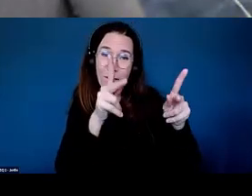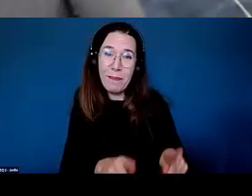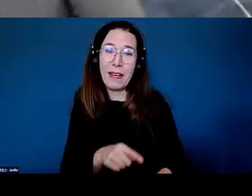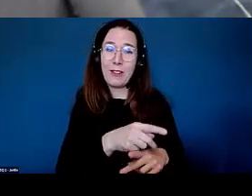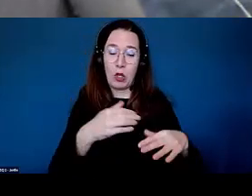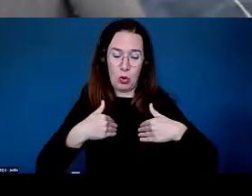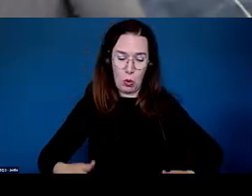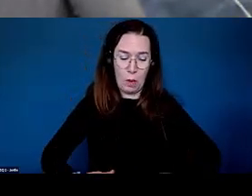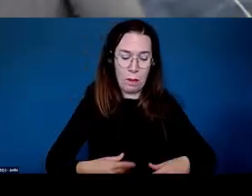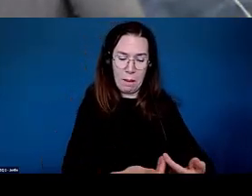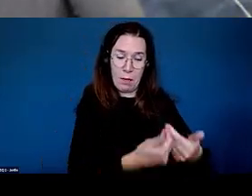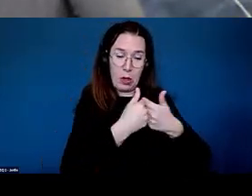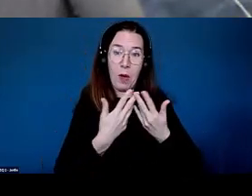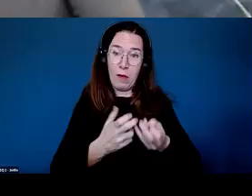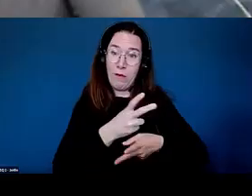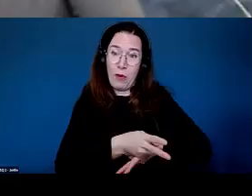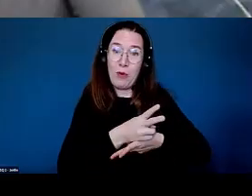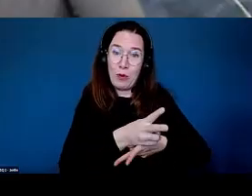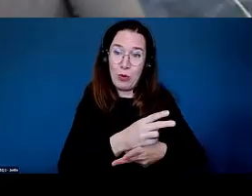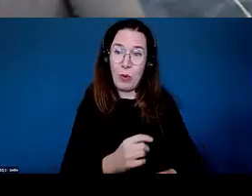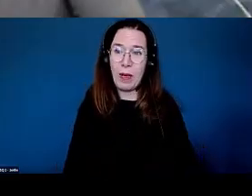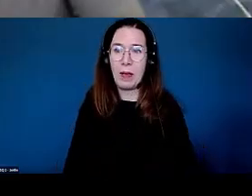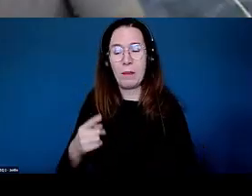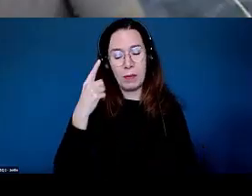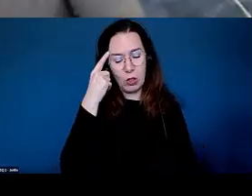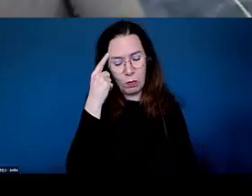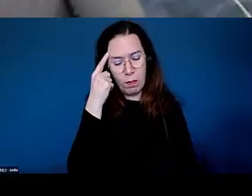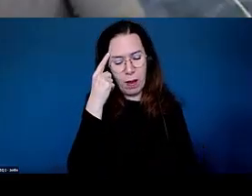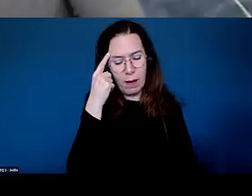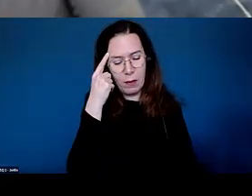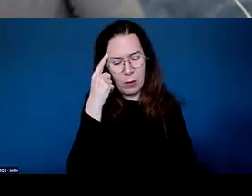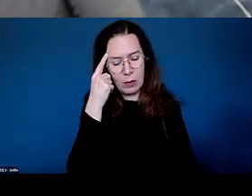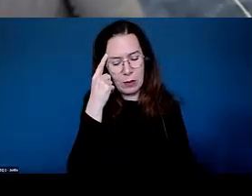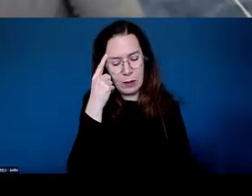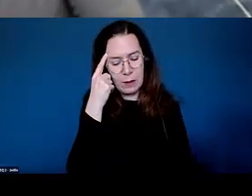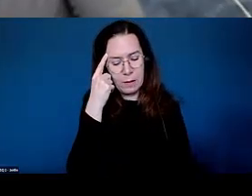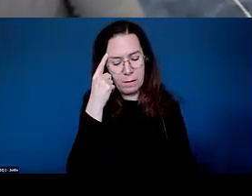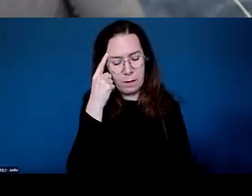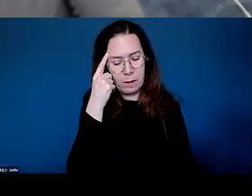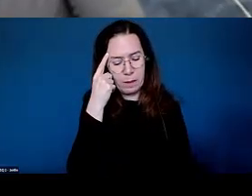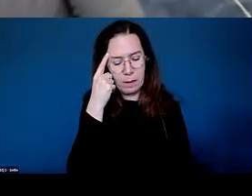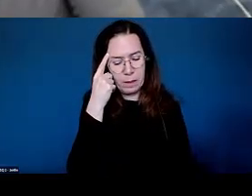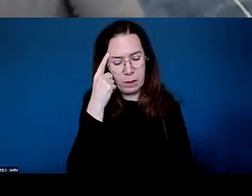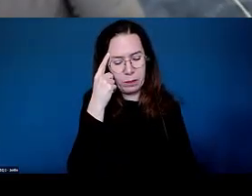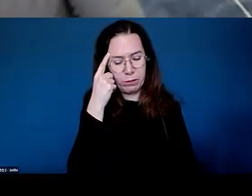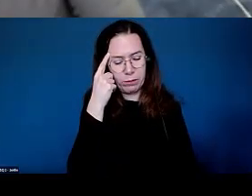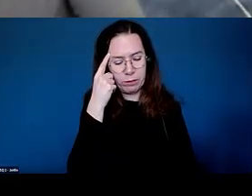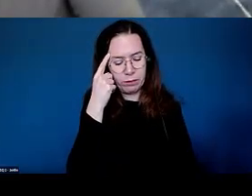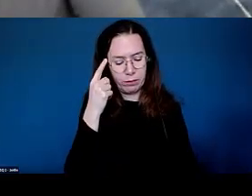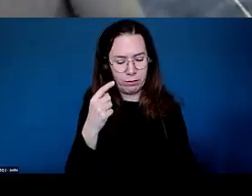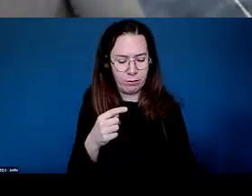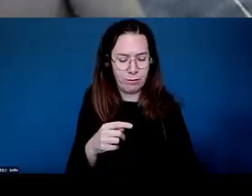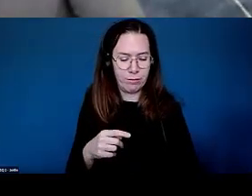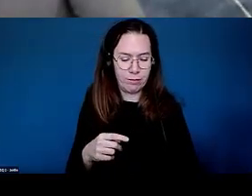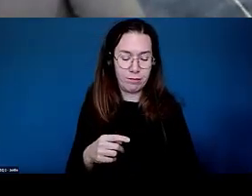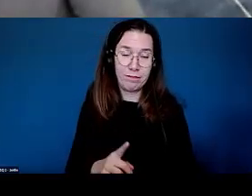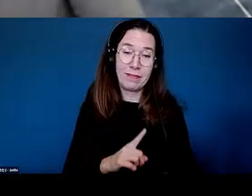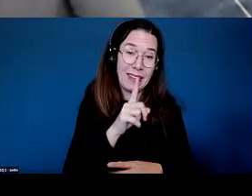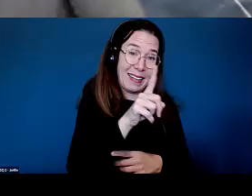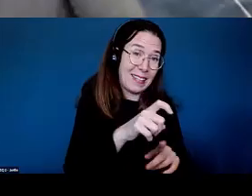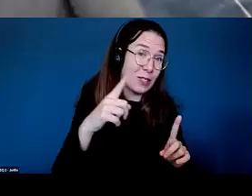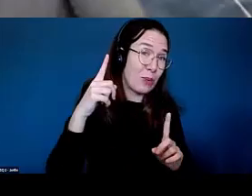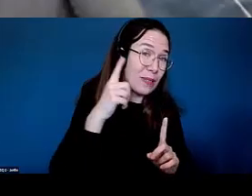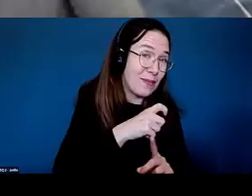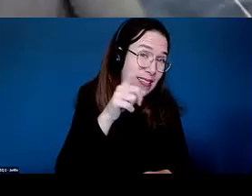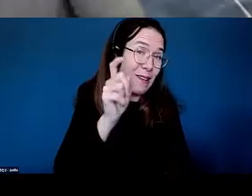cet individu qui me demande des soins. Et donc, je pense qu'il est important de poser les questions